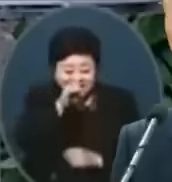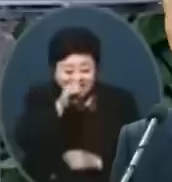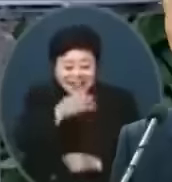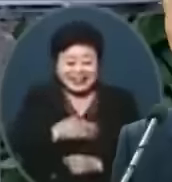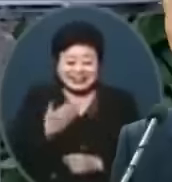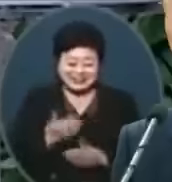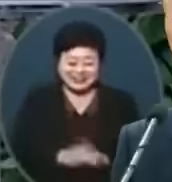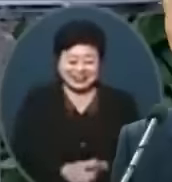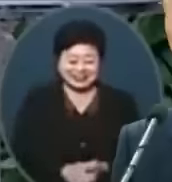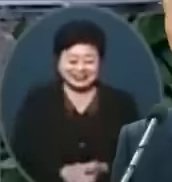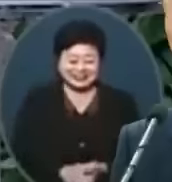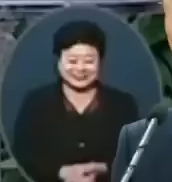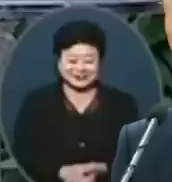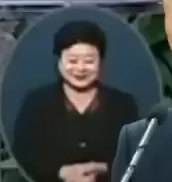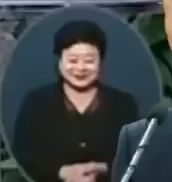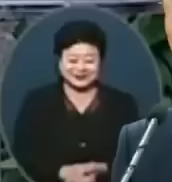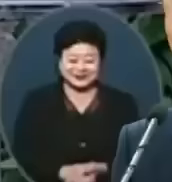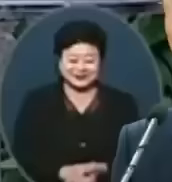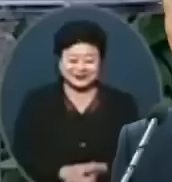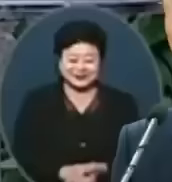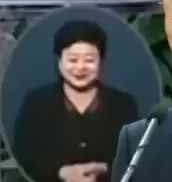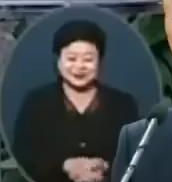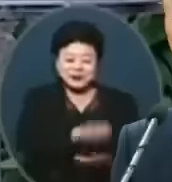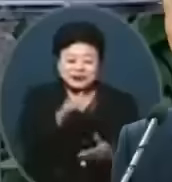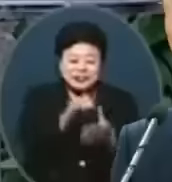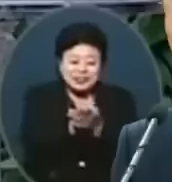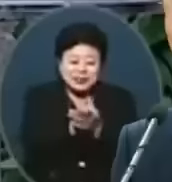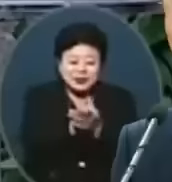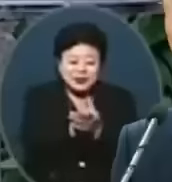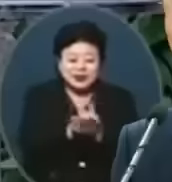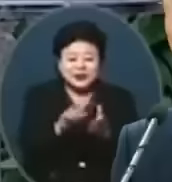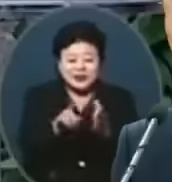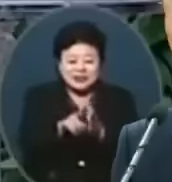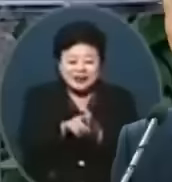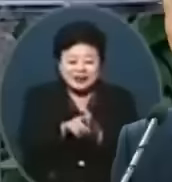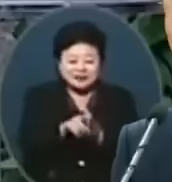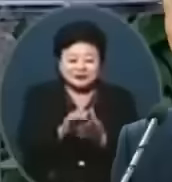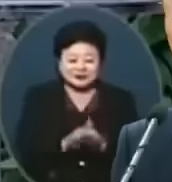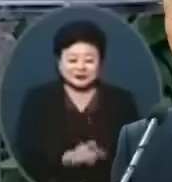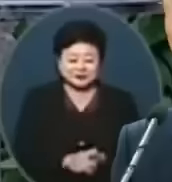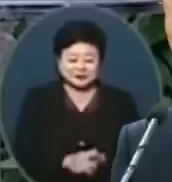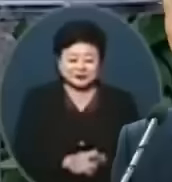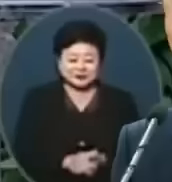알아야 되는 것입니다. 그래서 우리는 기도하기 위하여